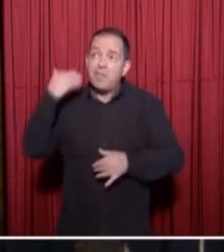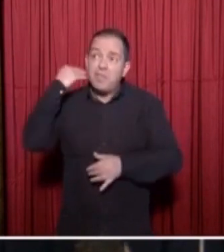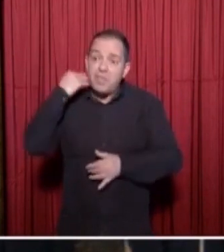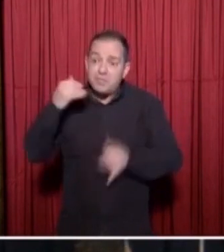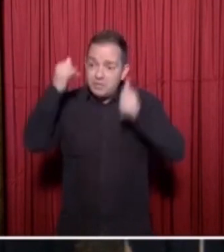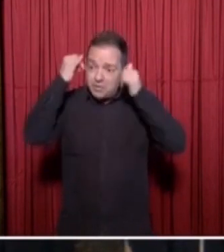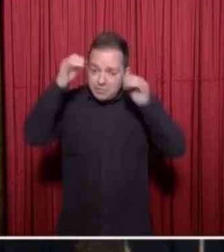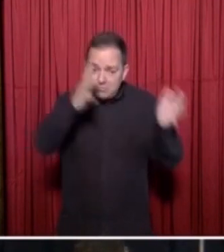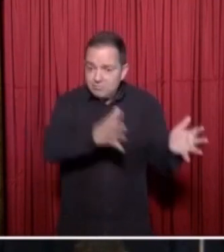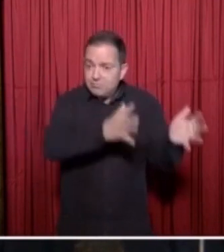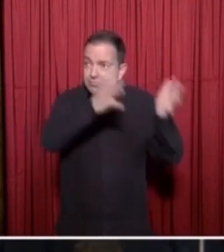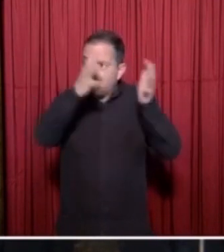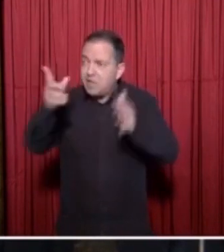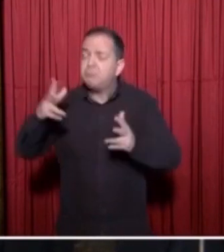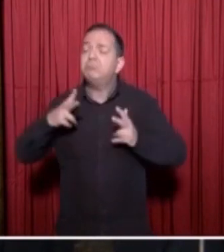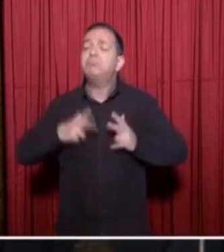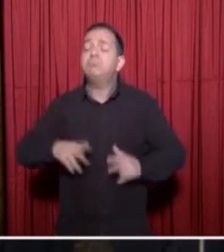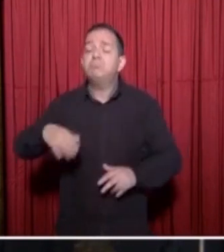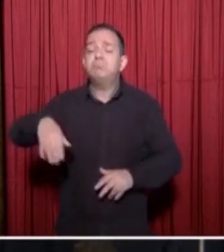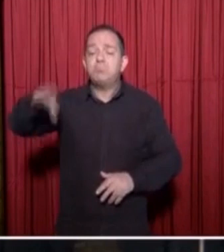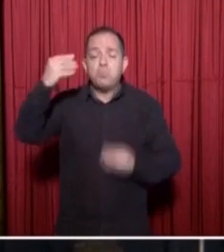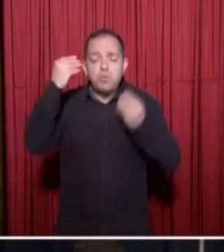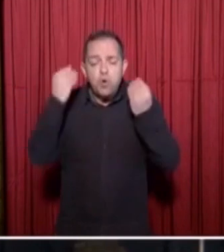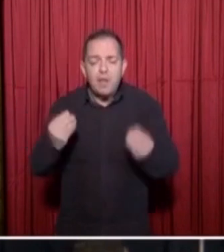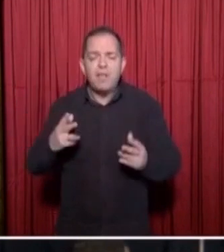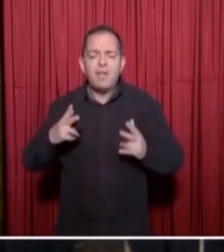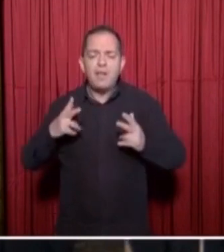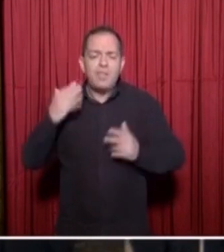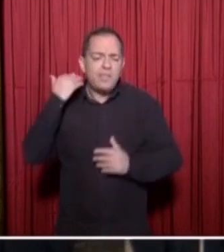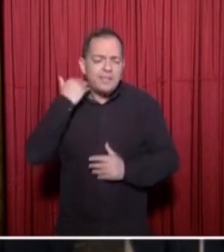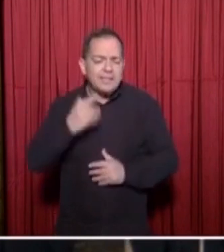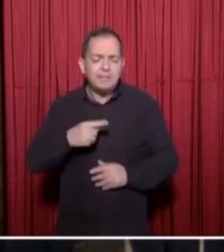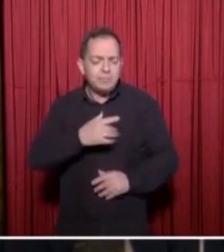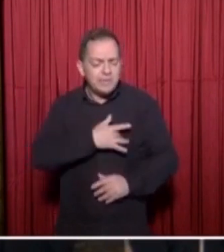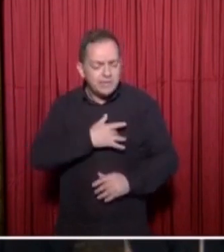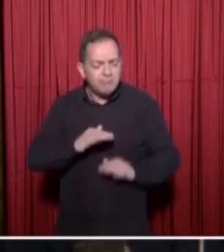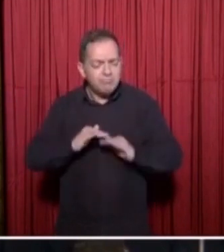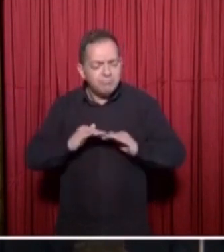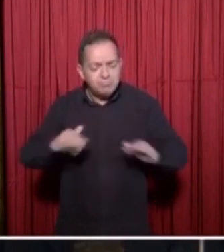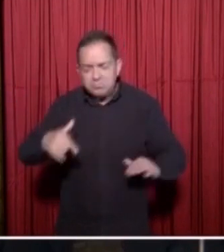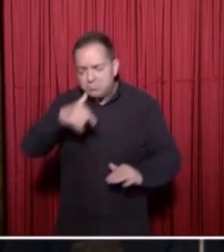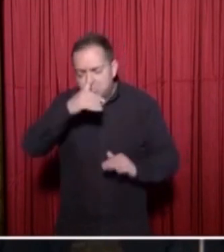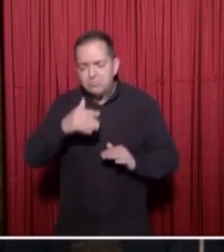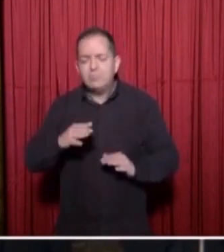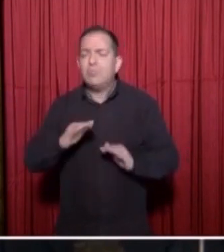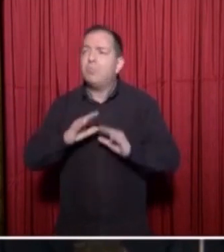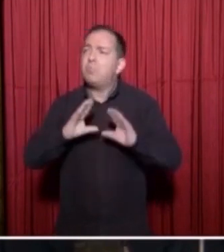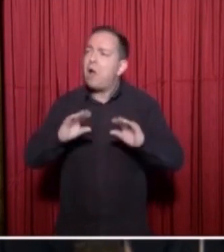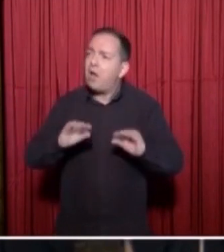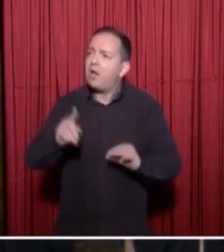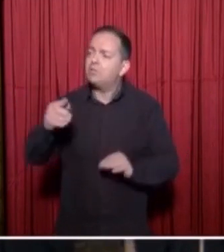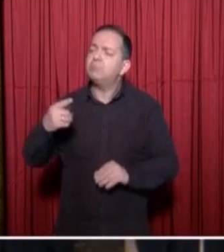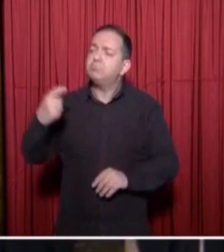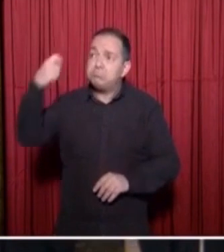νεδοκάν, ολοκαυτώματα ουκ ευδοκίσεις, θυσία το Θεό, πνεύμα συντετριμένων, καρδίαν συντετριμένην και